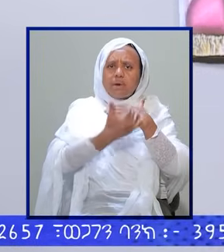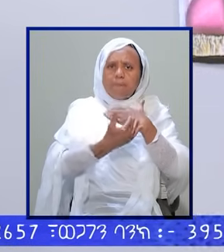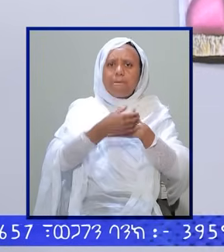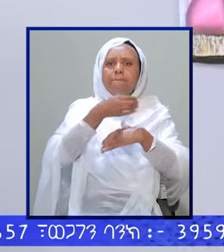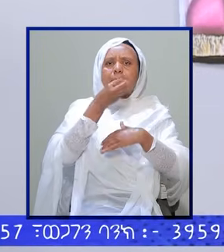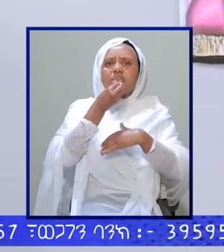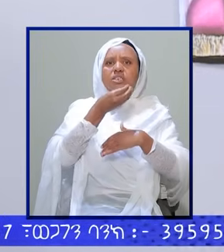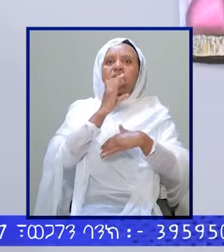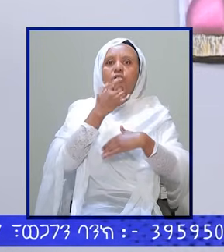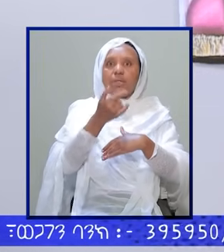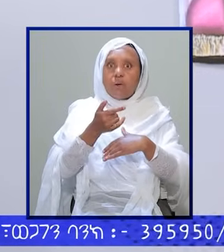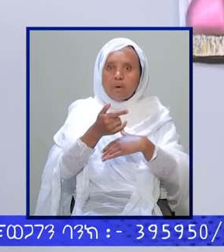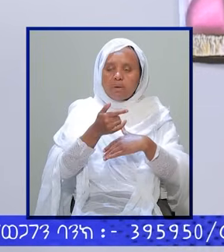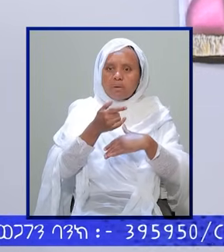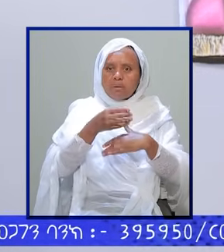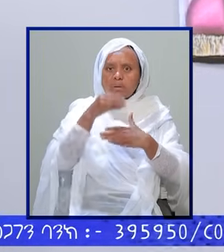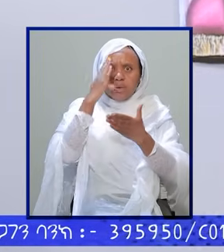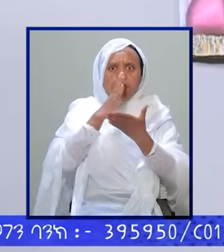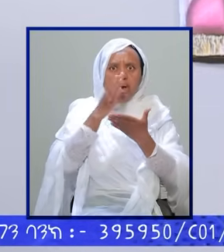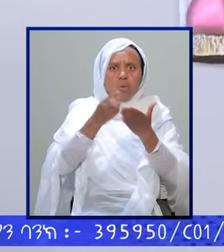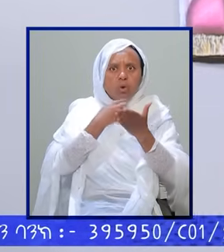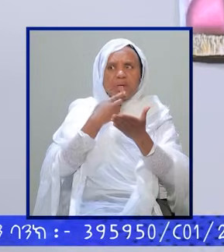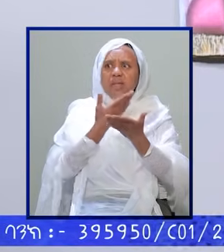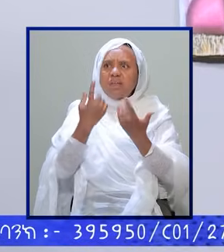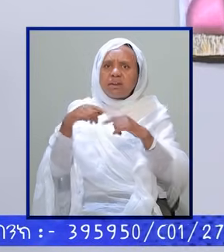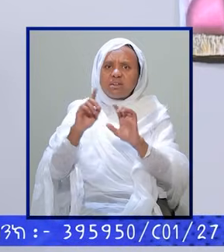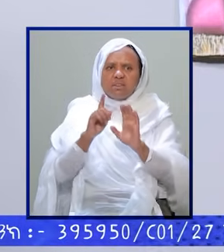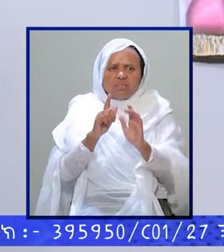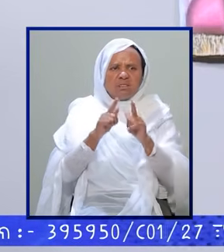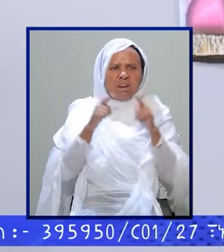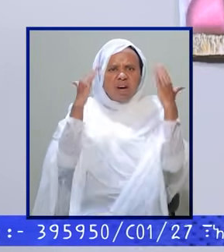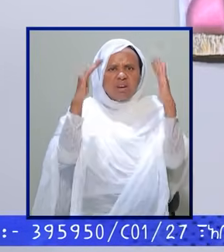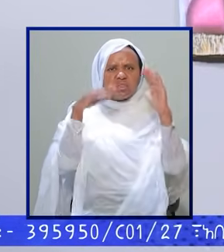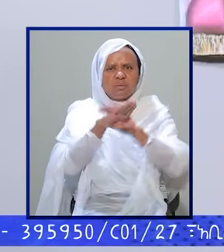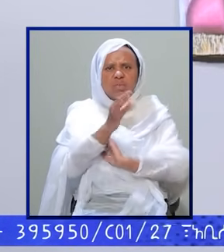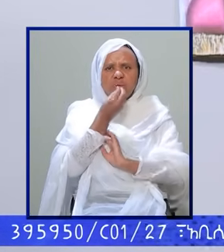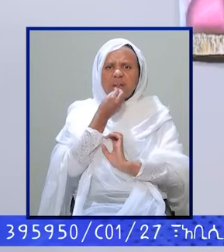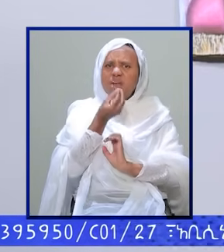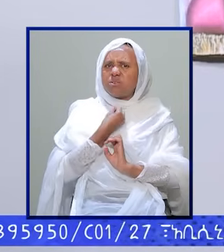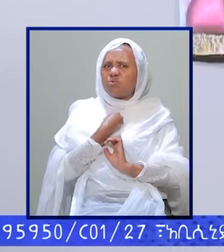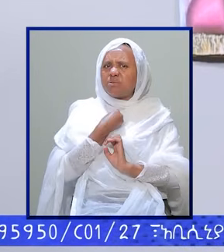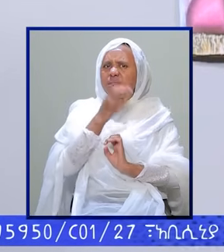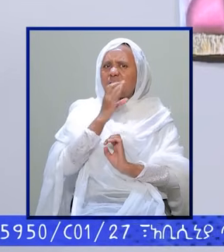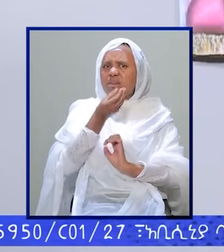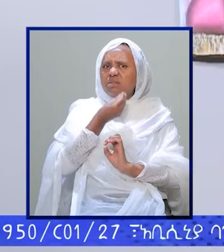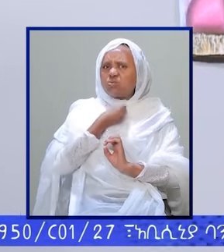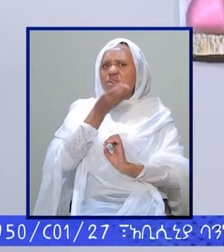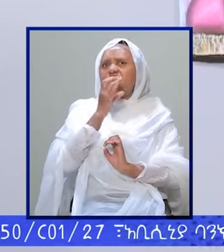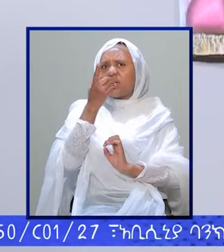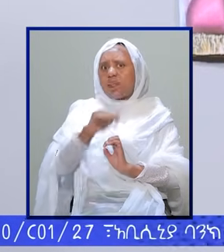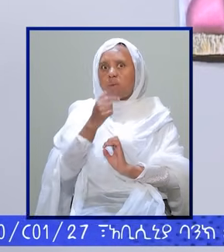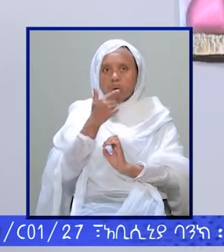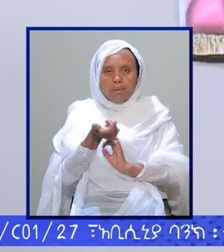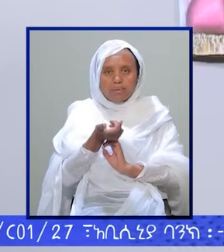ይላል። ሳይማር የቆረበ ሰው ደግሞ የት ሄደ መጣ ሲባል ትልቅ አዳራሽ ውስጥ ገብቼ የሚበላ ሰጡኝ በላው፣ የሚጠጣ ሰጡኝ ጠጥቼ መጣውኝ